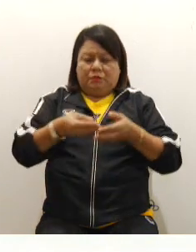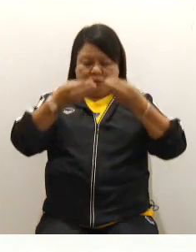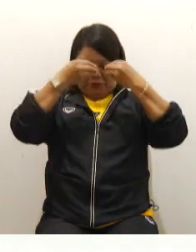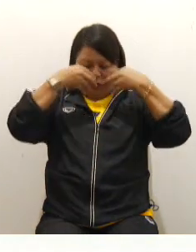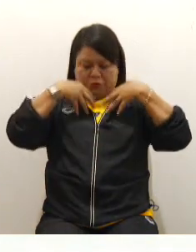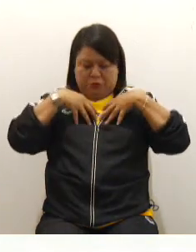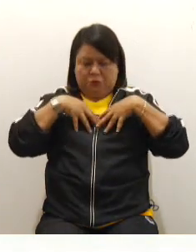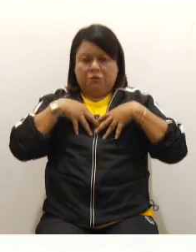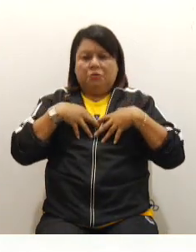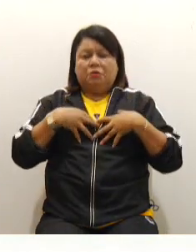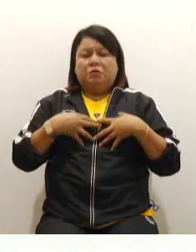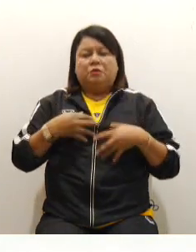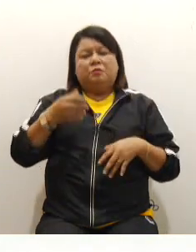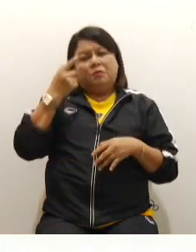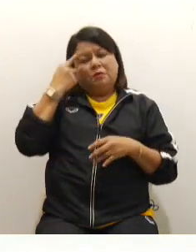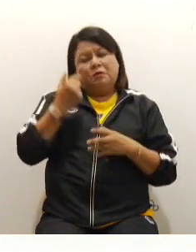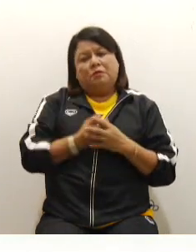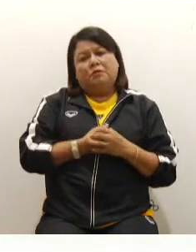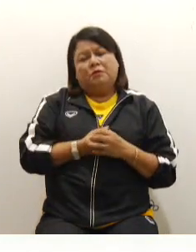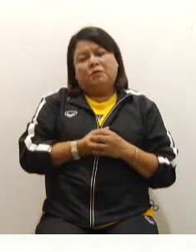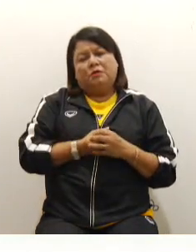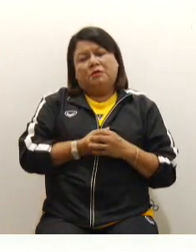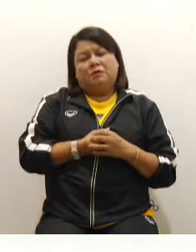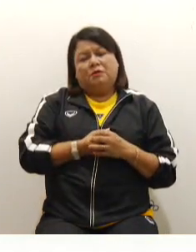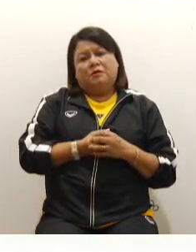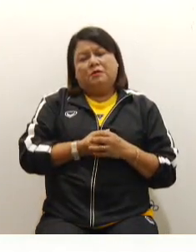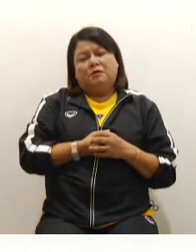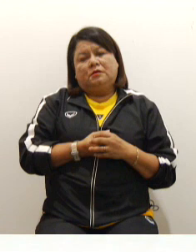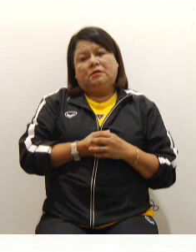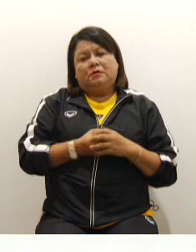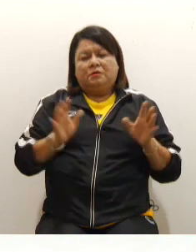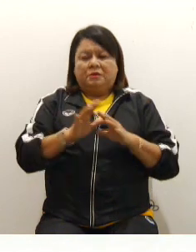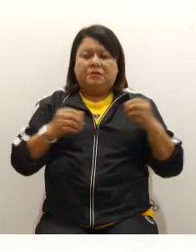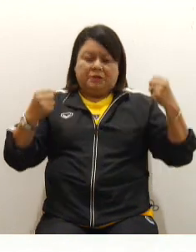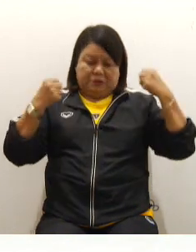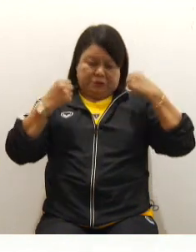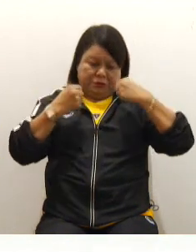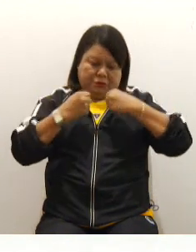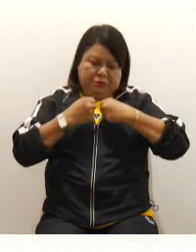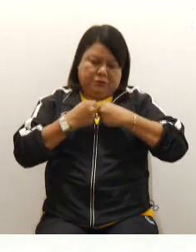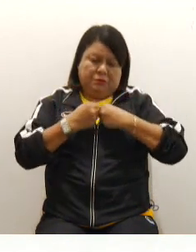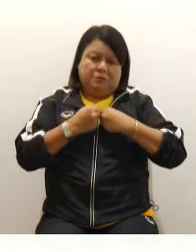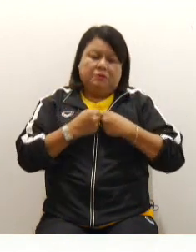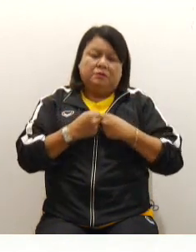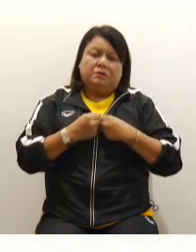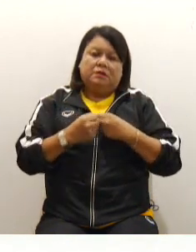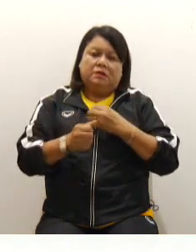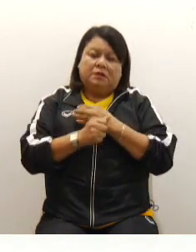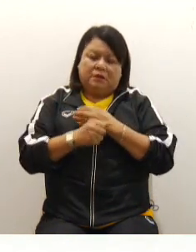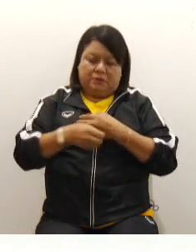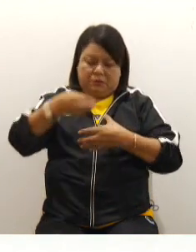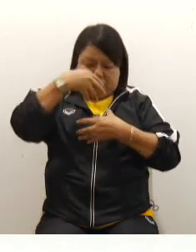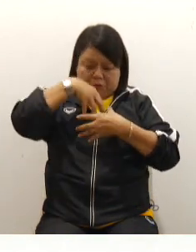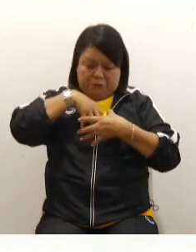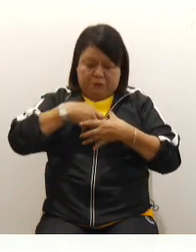หมดเลยนะคะเนื่องจากว่าเขาอ่ะใส่ชุดซึ่งไม่ได้แอบซอบสารเคมีเลยเป็นชุดไนลอนนะคะทะลุลงไปเลยถึง